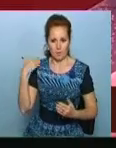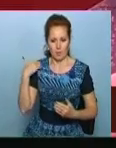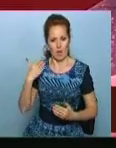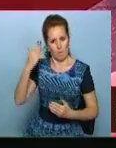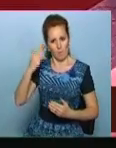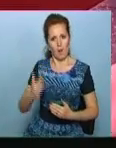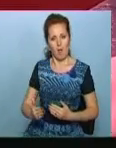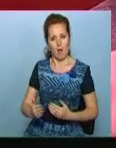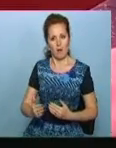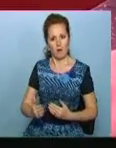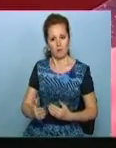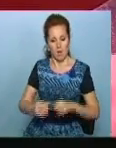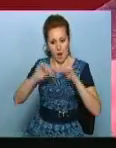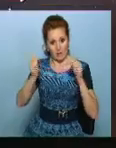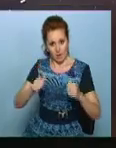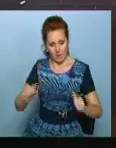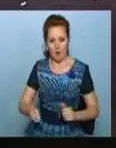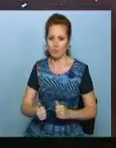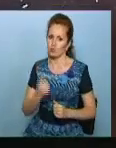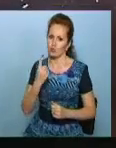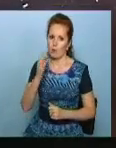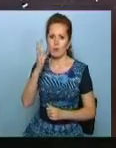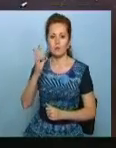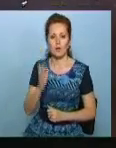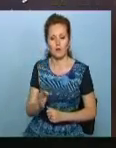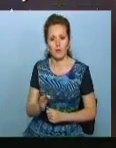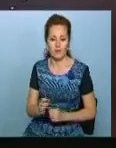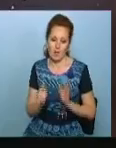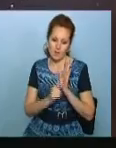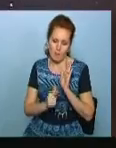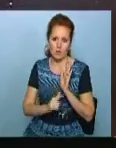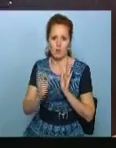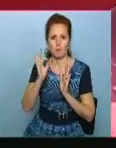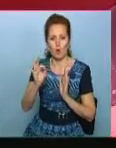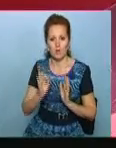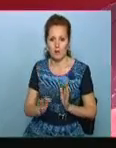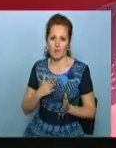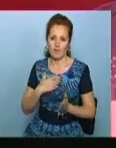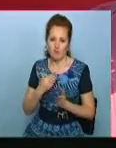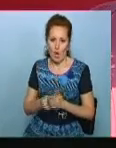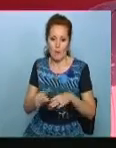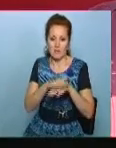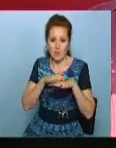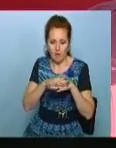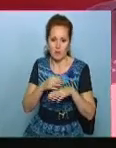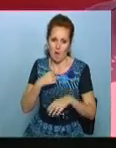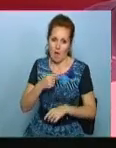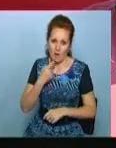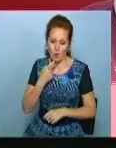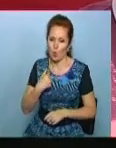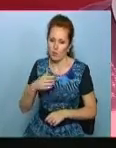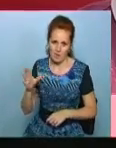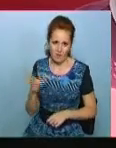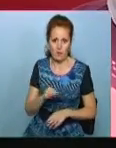все на все на 100% баллов. На 70% в своем стаде я говорю, что все у нас